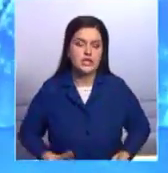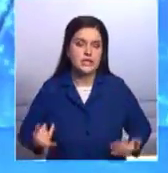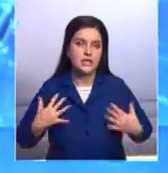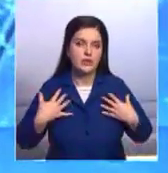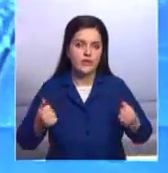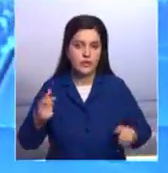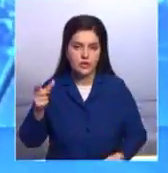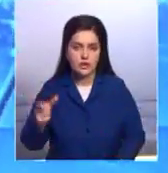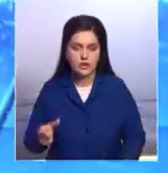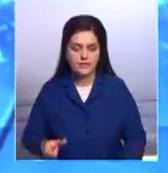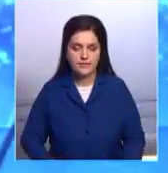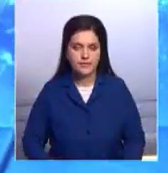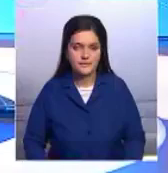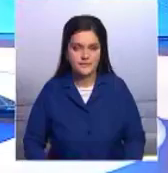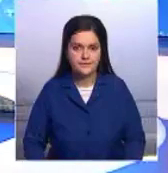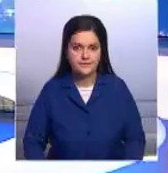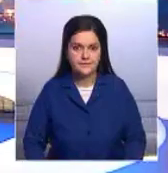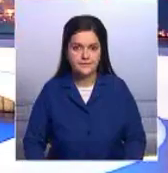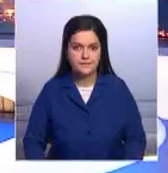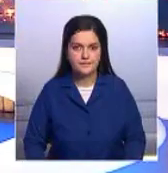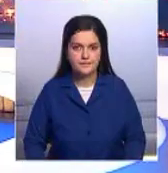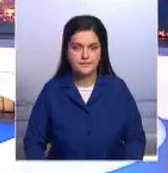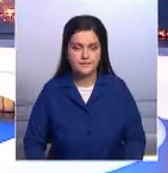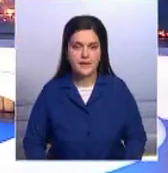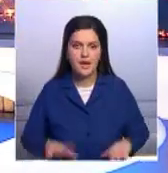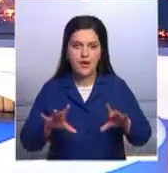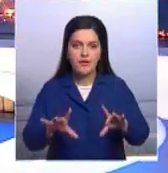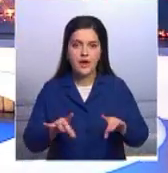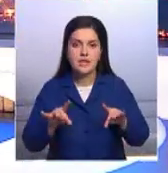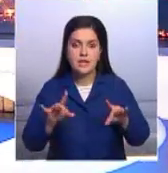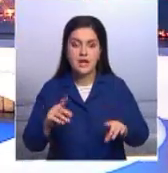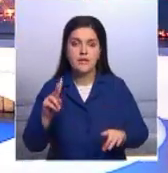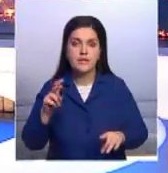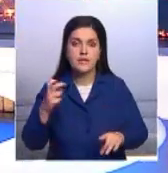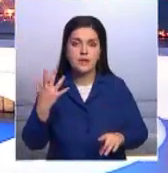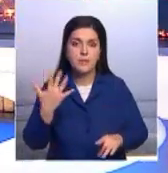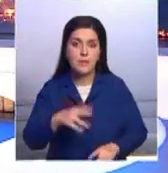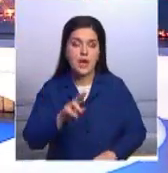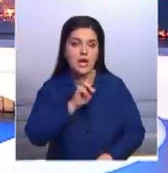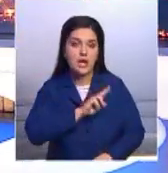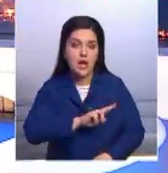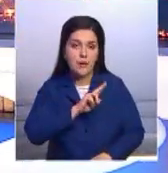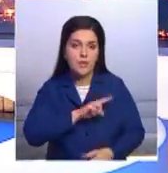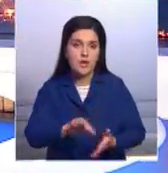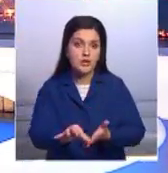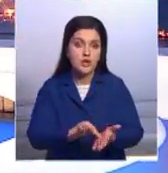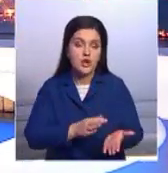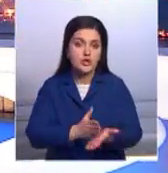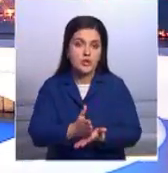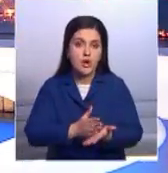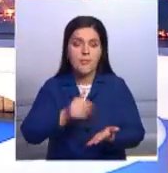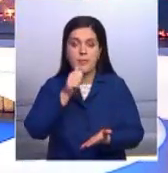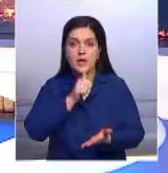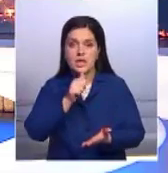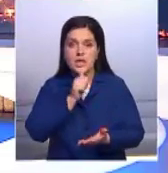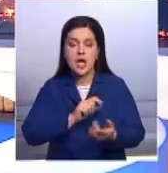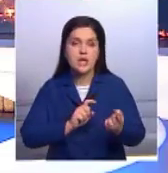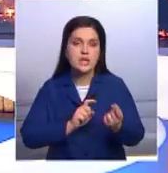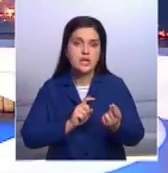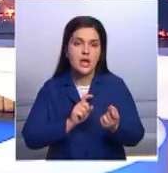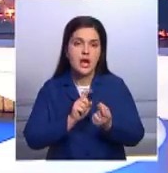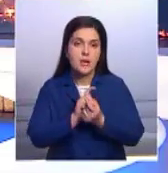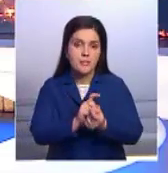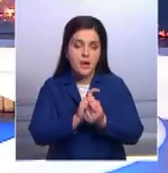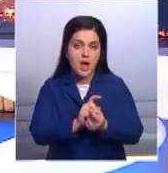жизни и здоровья людей. В Австралии более 250 сотрудников экстренных служб пытаются справиться